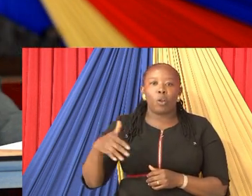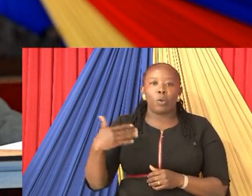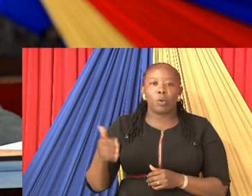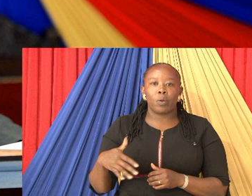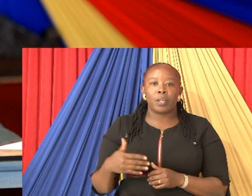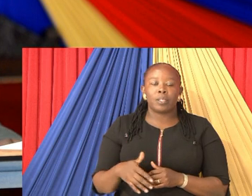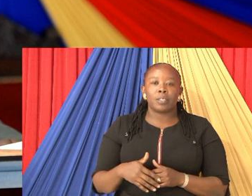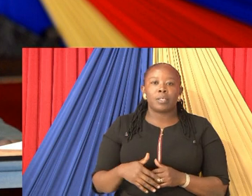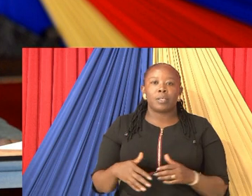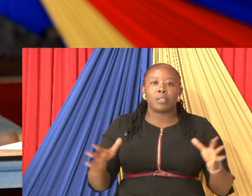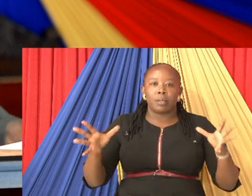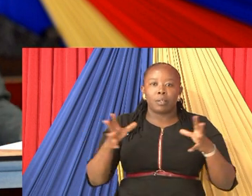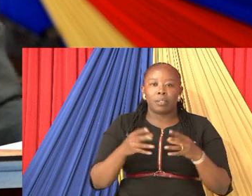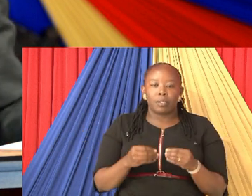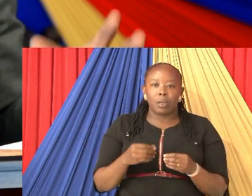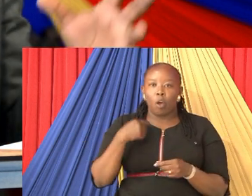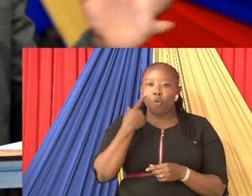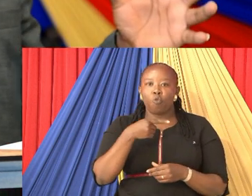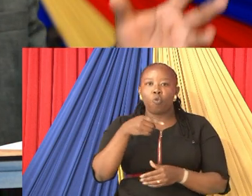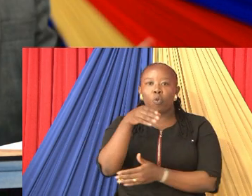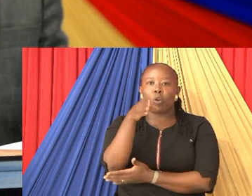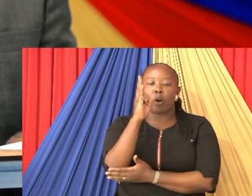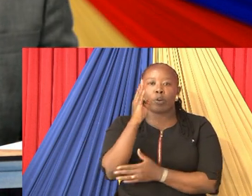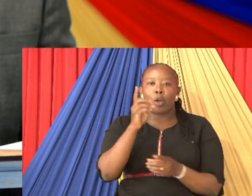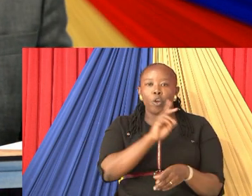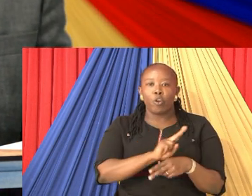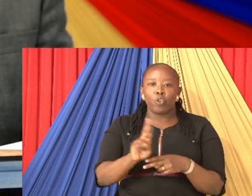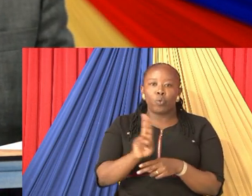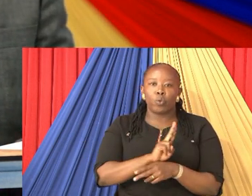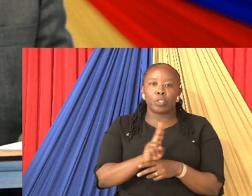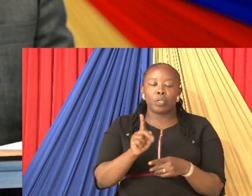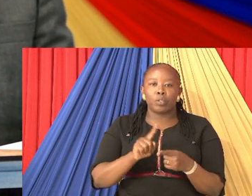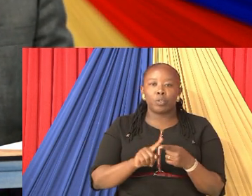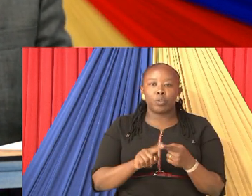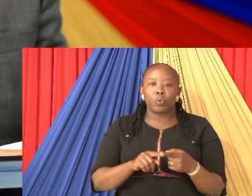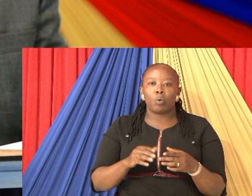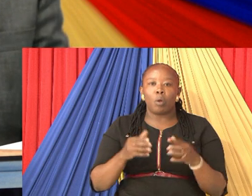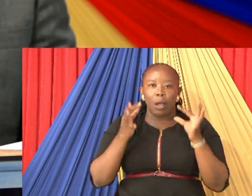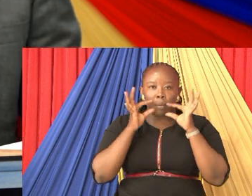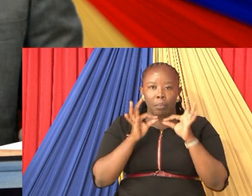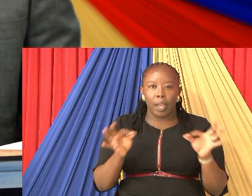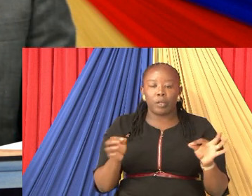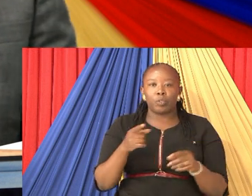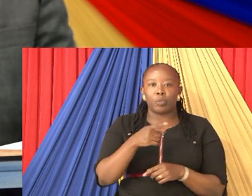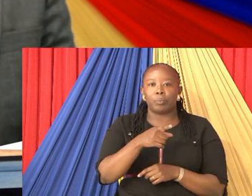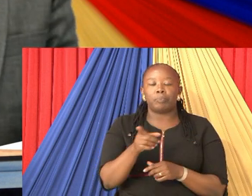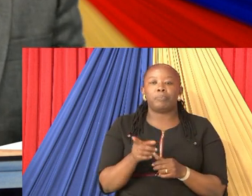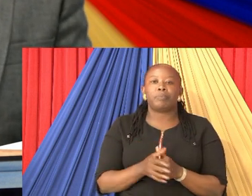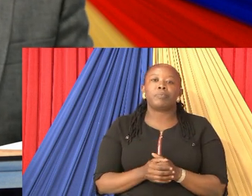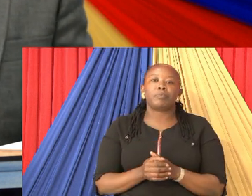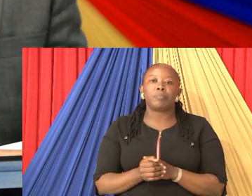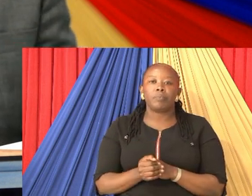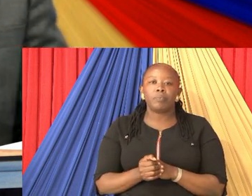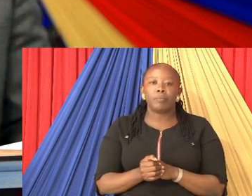Paulo alikuwa anashukuru walio simama naye katika kazi yake, kazi ya uinjilisti. Ukisoma Philippians chapter 1 verse